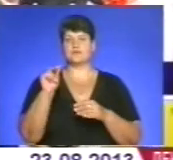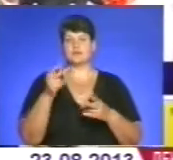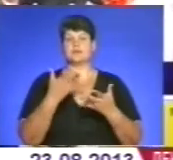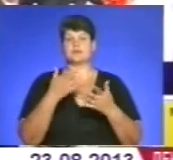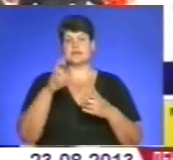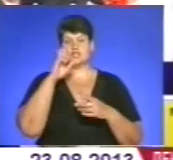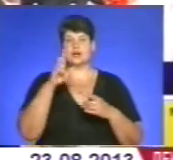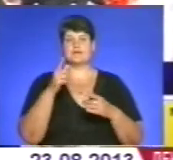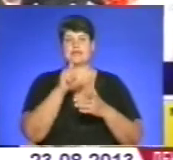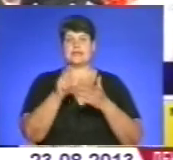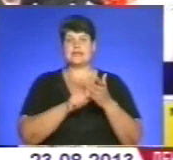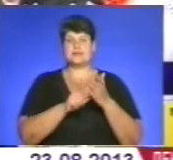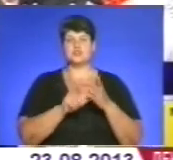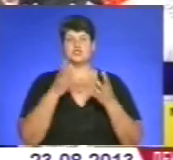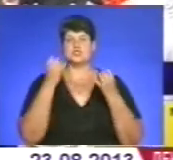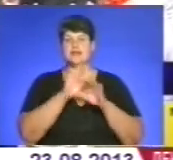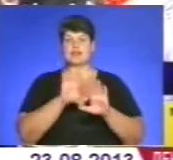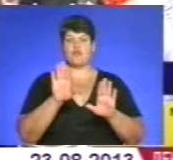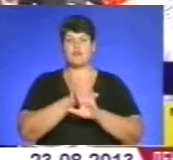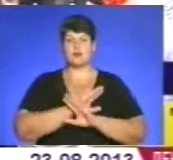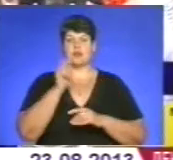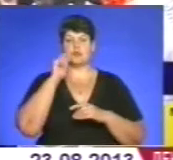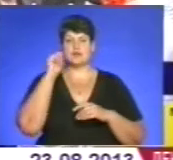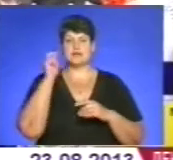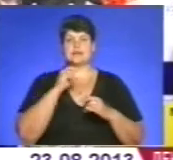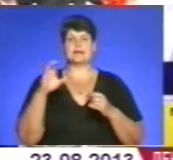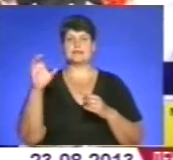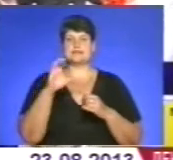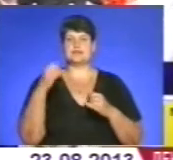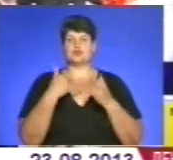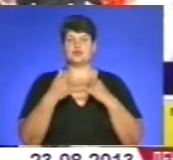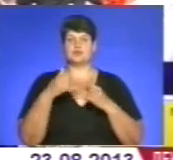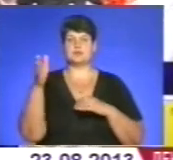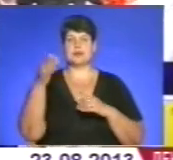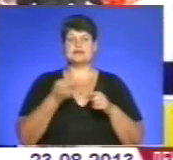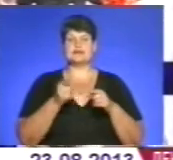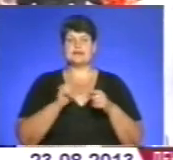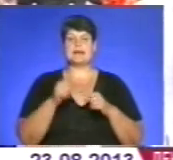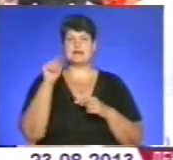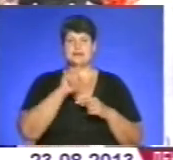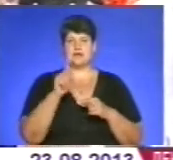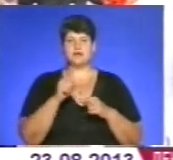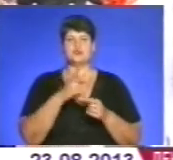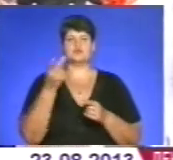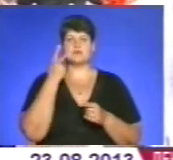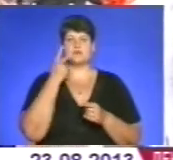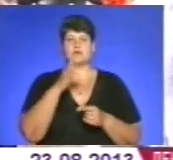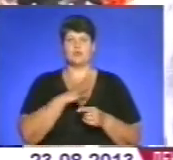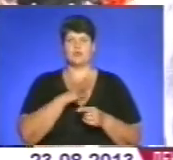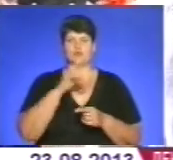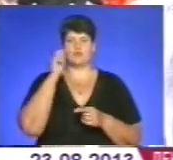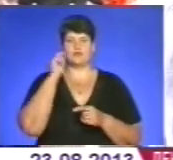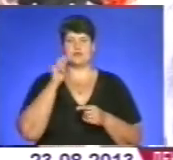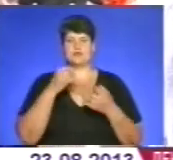Німеччина, вмерла Україна, Володимировий тризуб і жовто-синій стяг – це ті три символи, які пройшли крізь всі покоління борців за здобуття